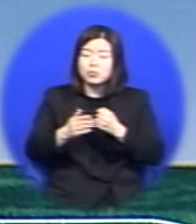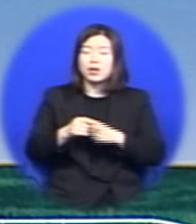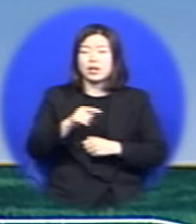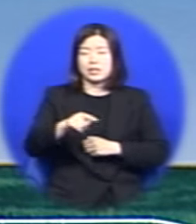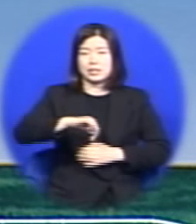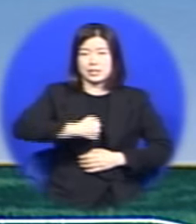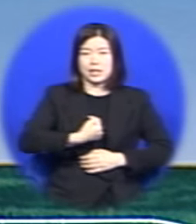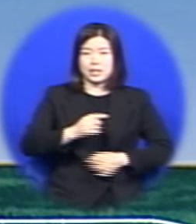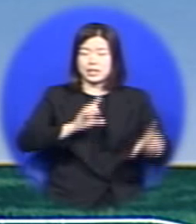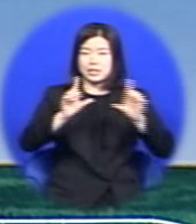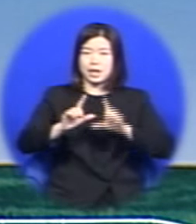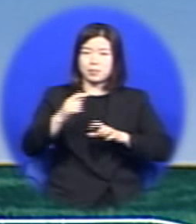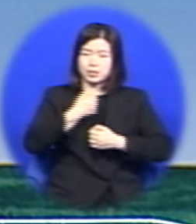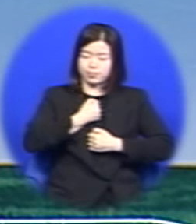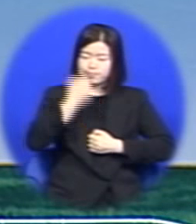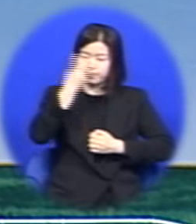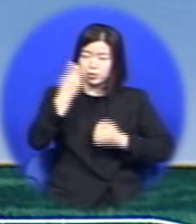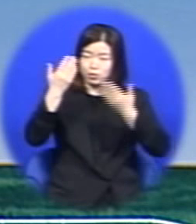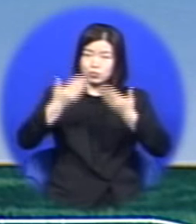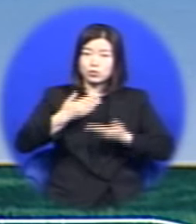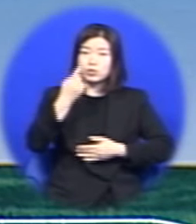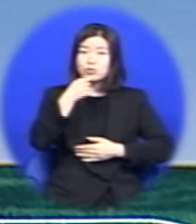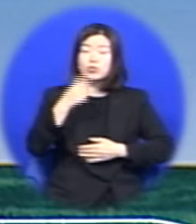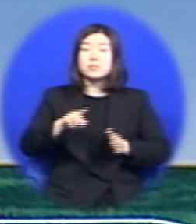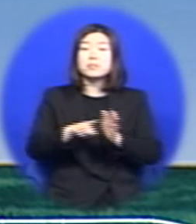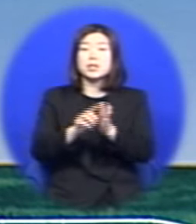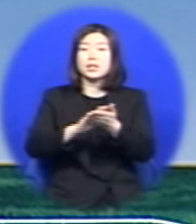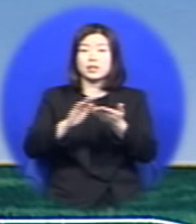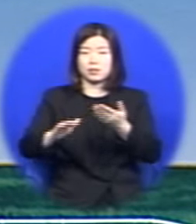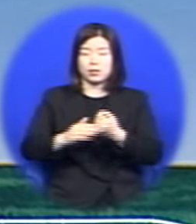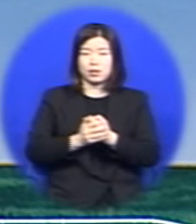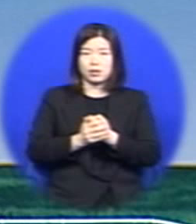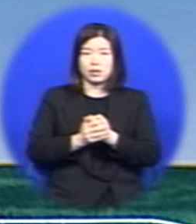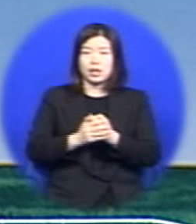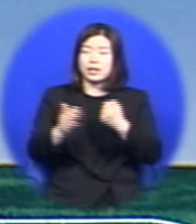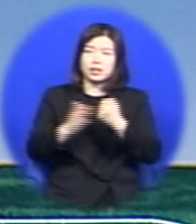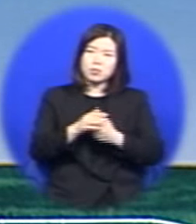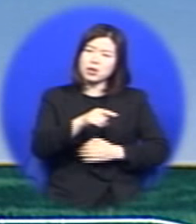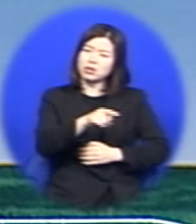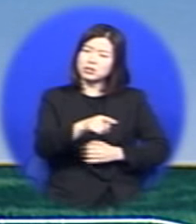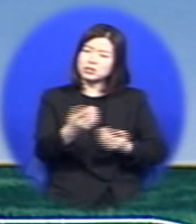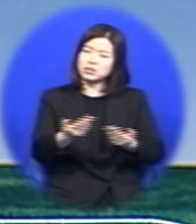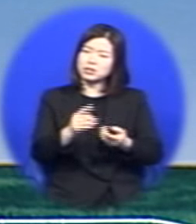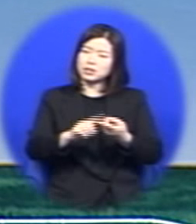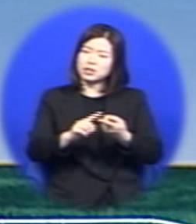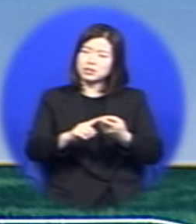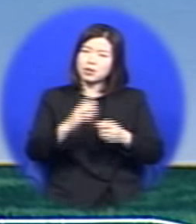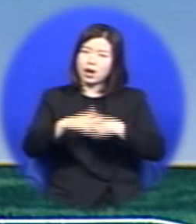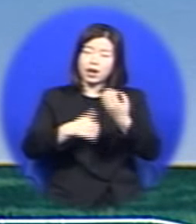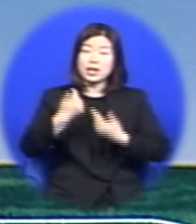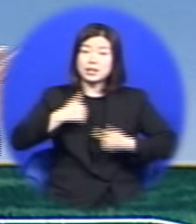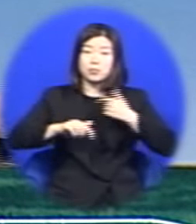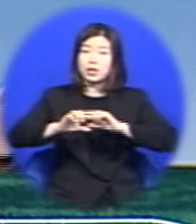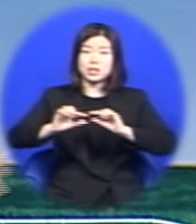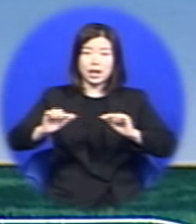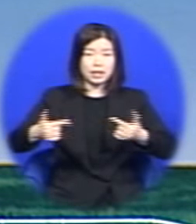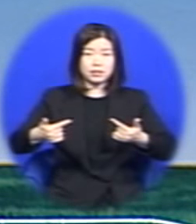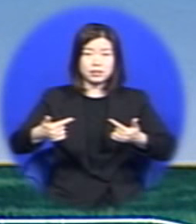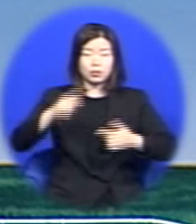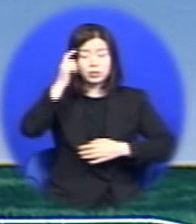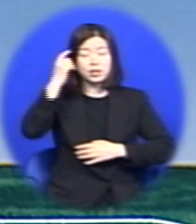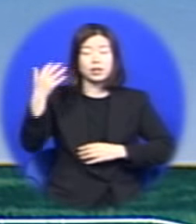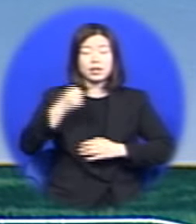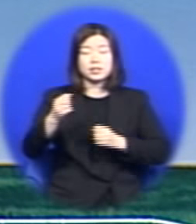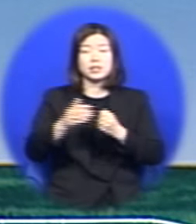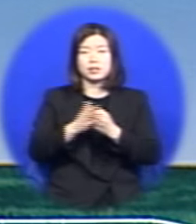삶을 지켜주실 줄로 믿었기 때문에. 그래서 자기는 하나님이 그 일을 기뻐하지 않는다고 생각했기 때문에 그러지 말자고